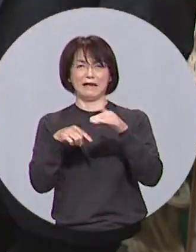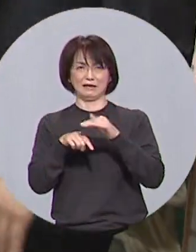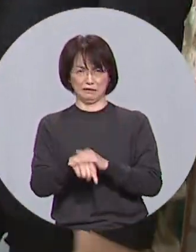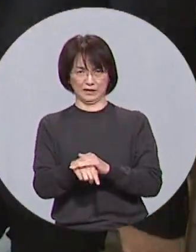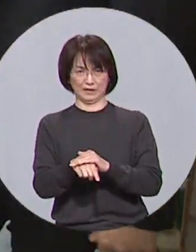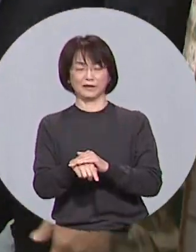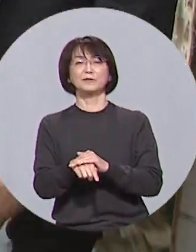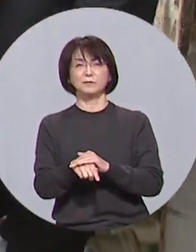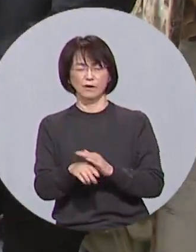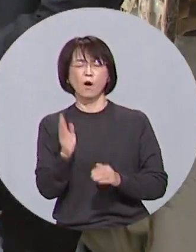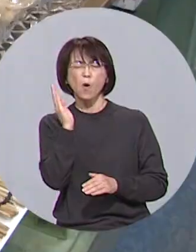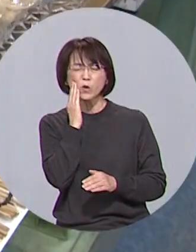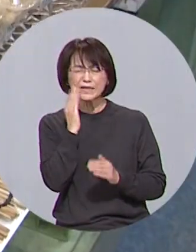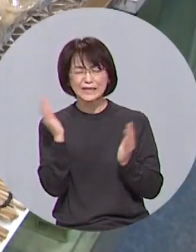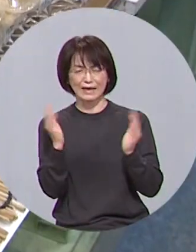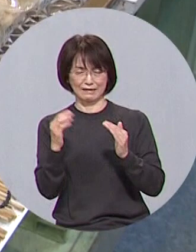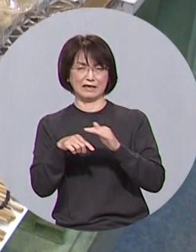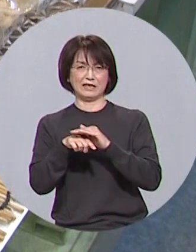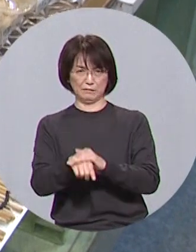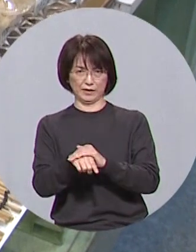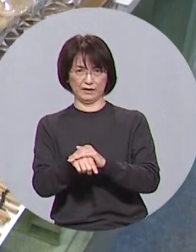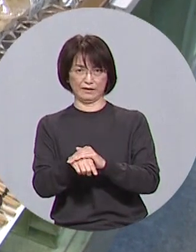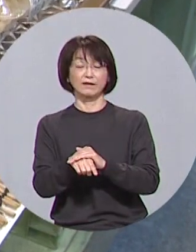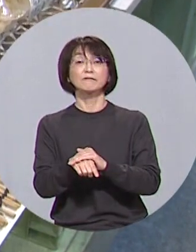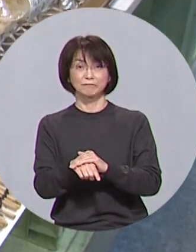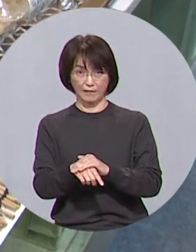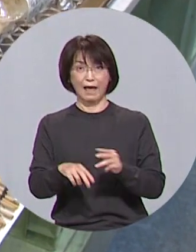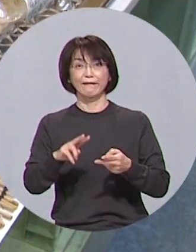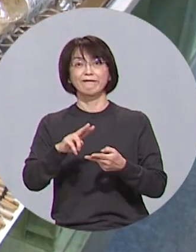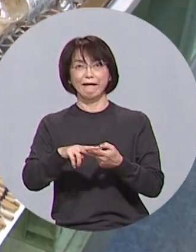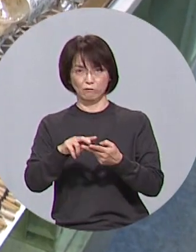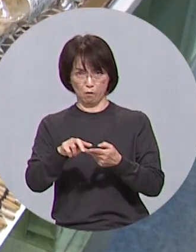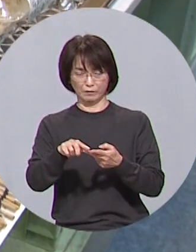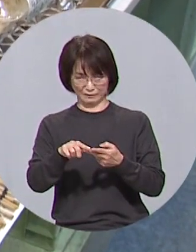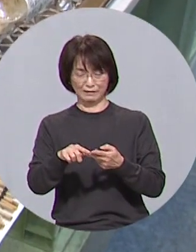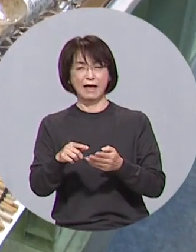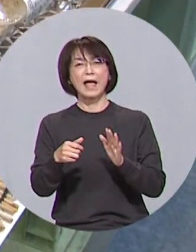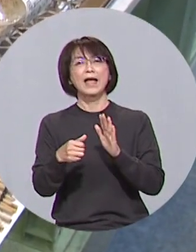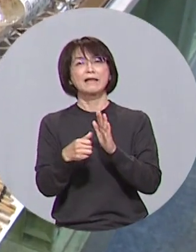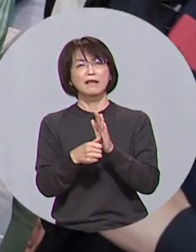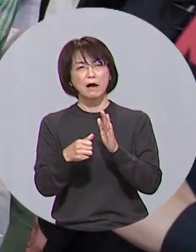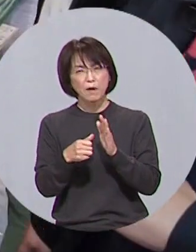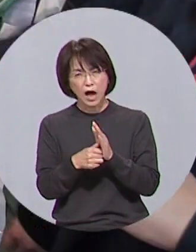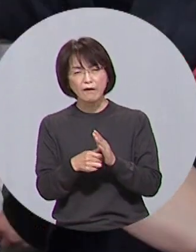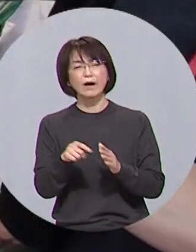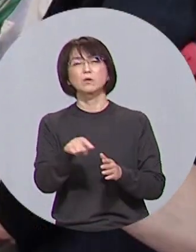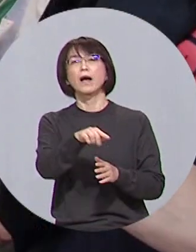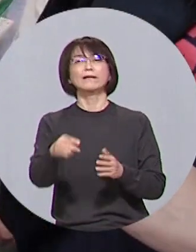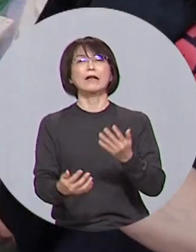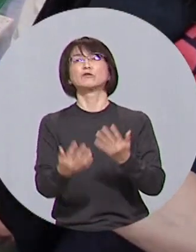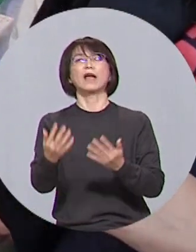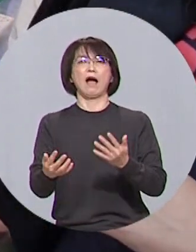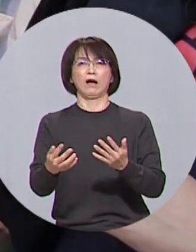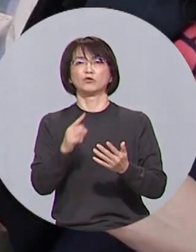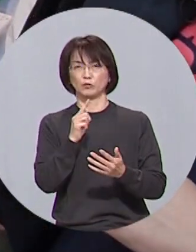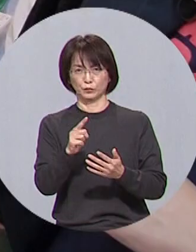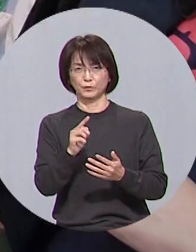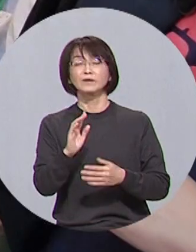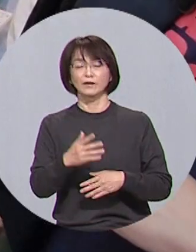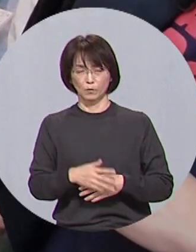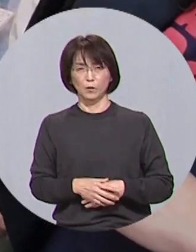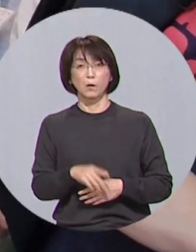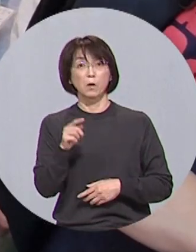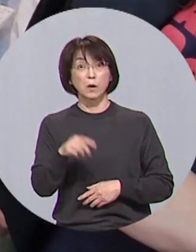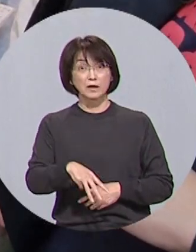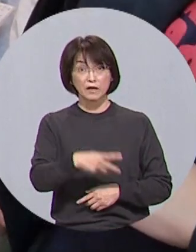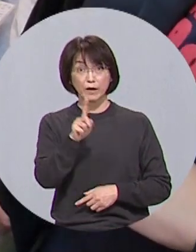美味しい野菜でしかった。野菜天丼。 そうです。名前こそね、そこら辺の草ですけども 、はい、 310円安いですね。 はい、埼